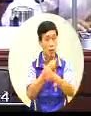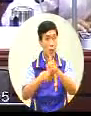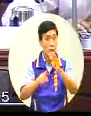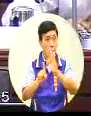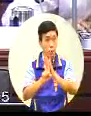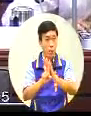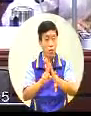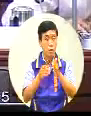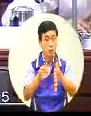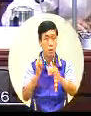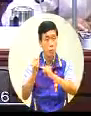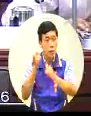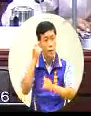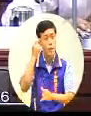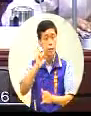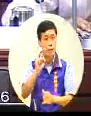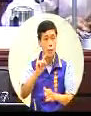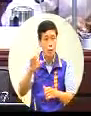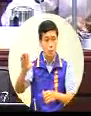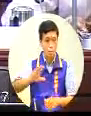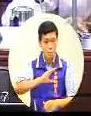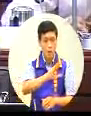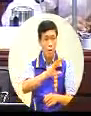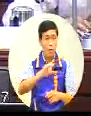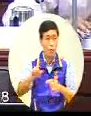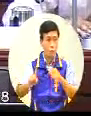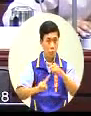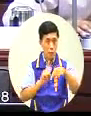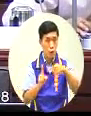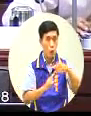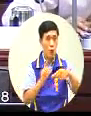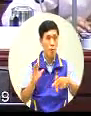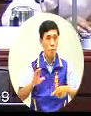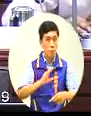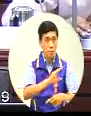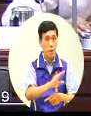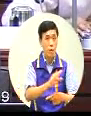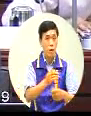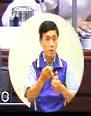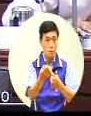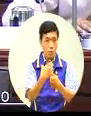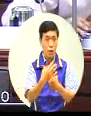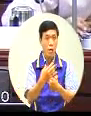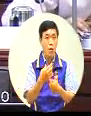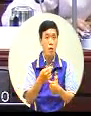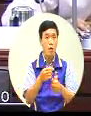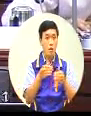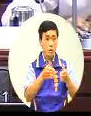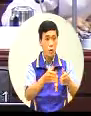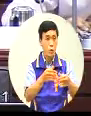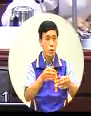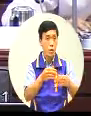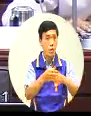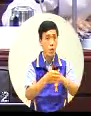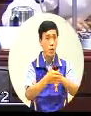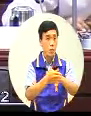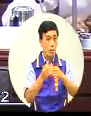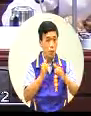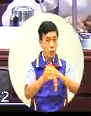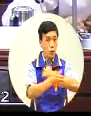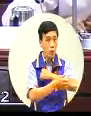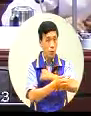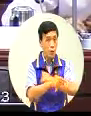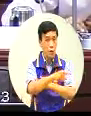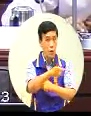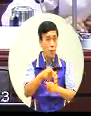达民意，然后了解我们一些。所有的一些基层的声音，当然市